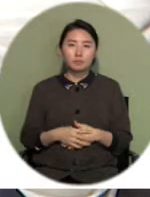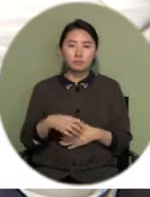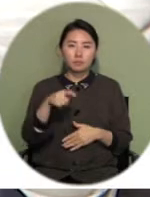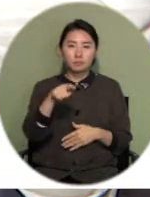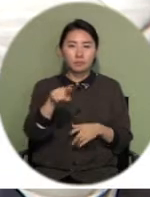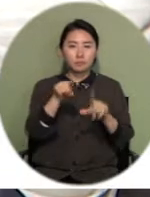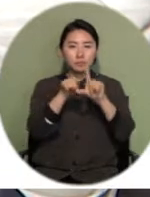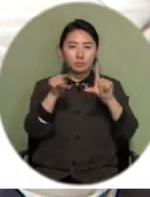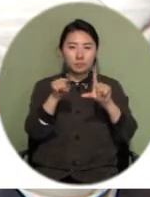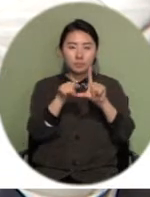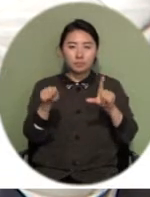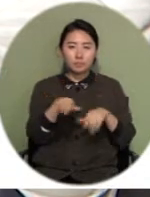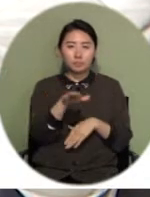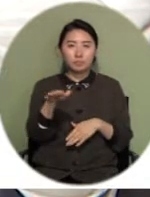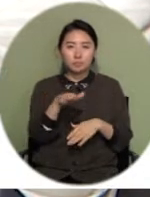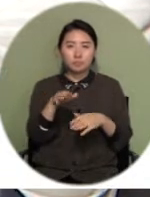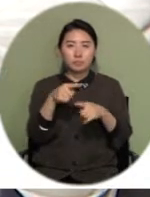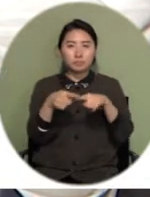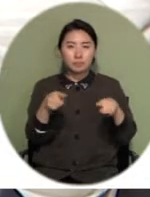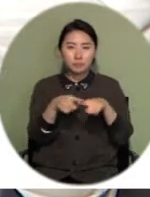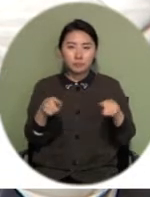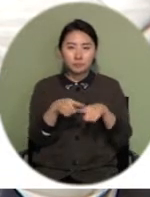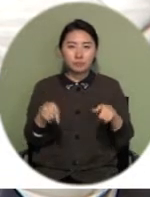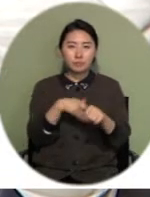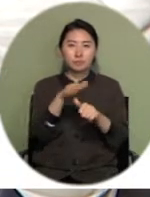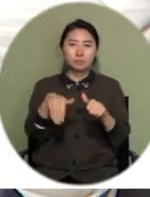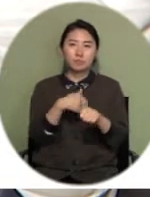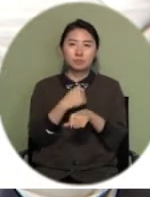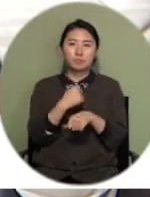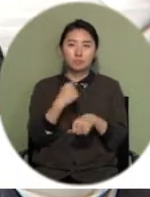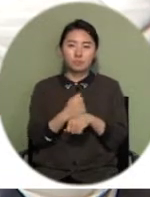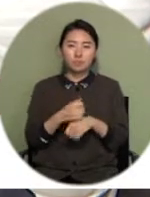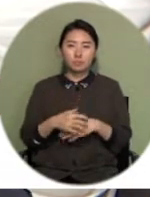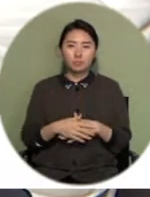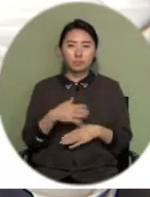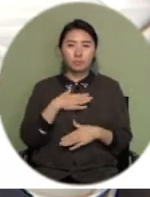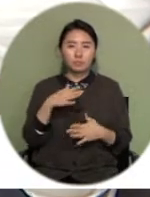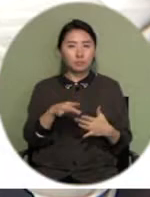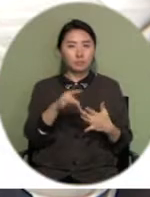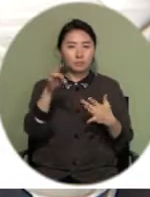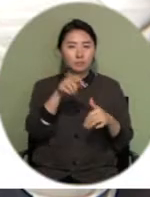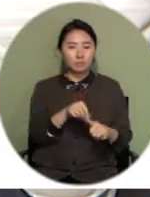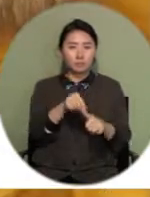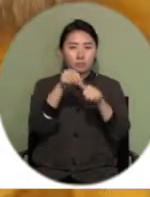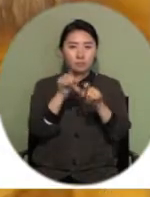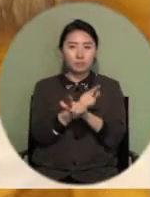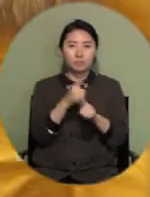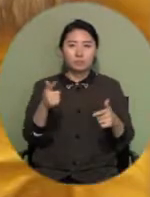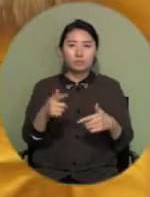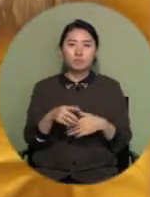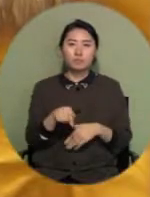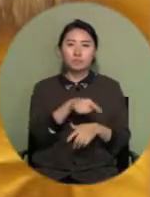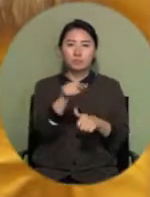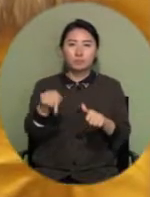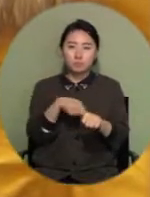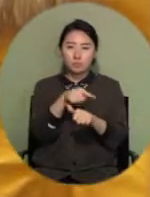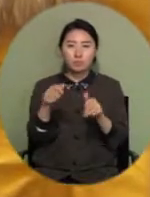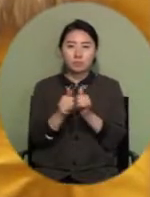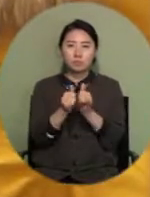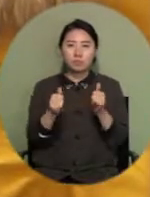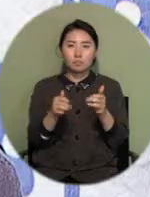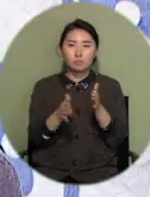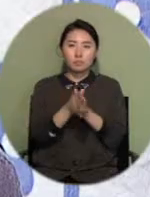그런 부분은 우리고 심사위원 해주고 판단하는 상해요 지금 뭐 이 겁없는 안되잖아요 찍죠 이런 인사 탓에